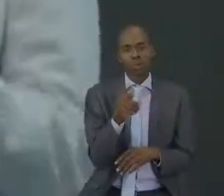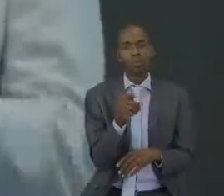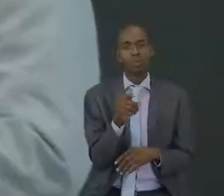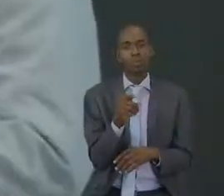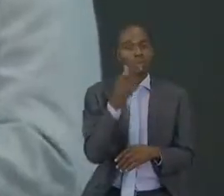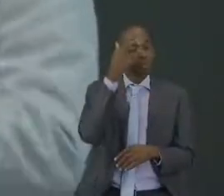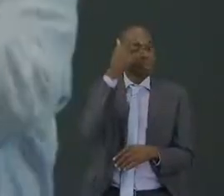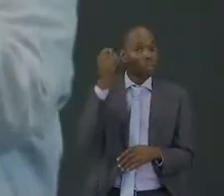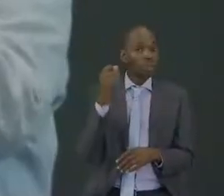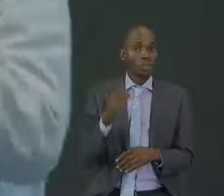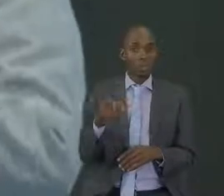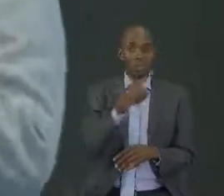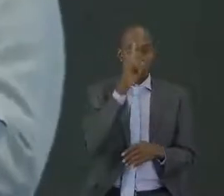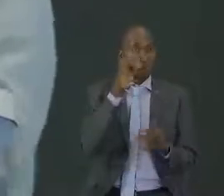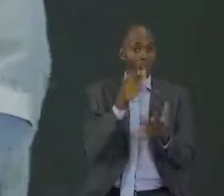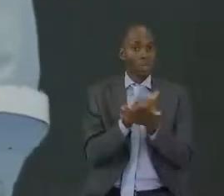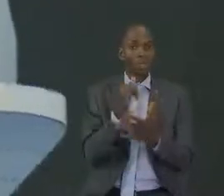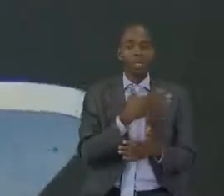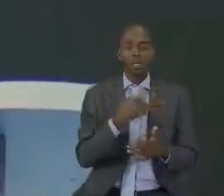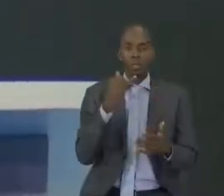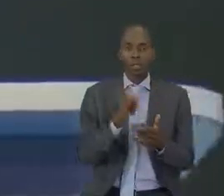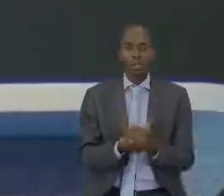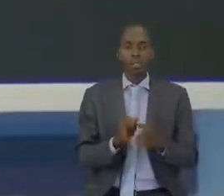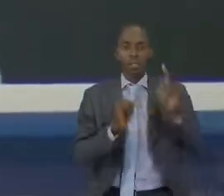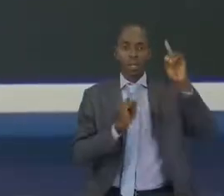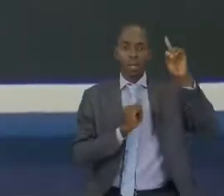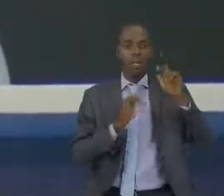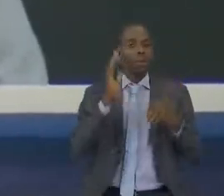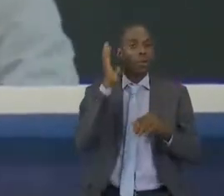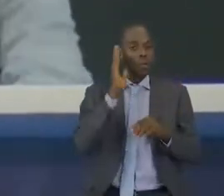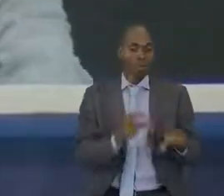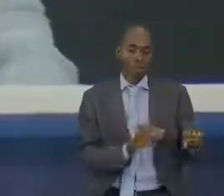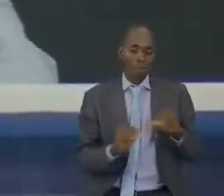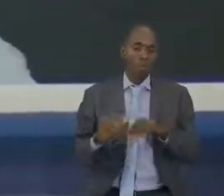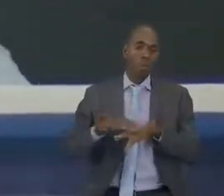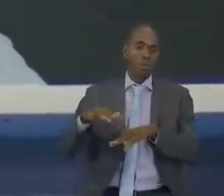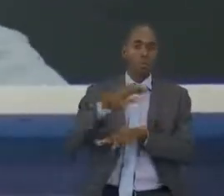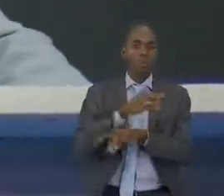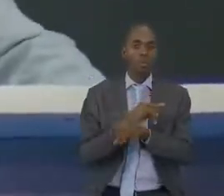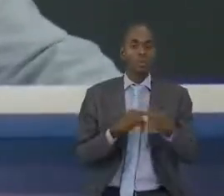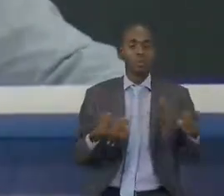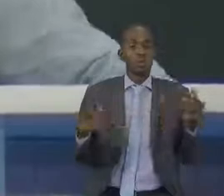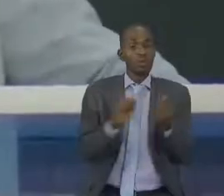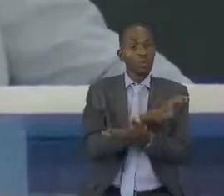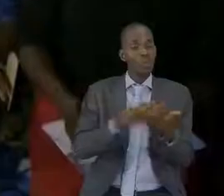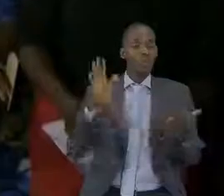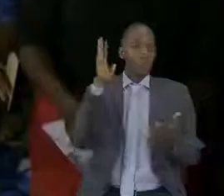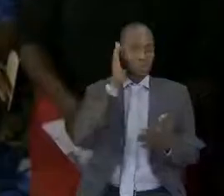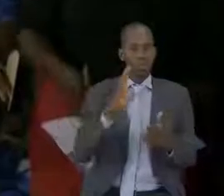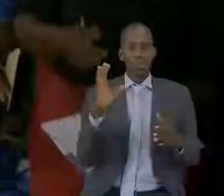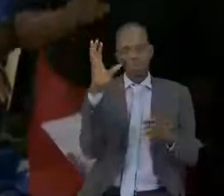que tu as cru, il dit, je passerai par-dessus vous. La destruction passera par-dessus